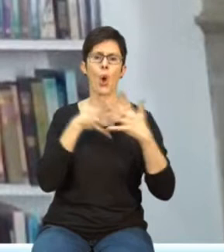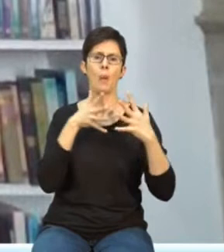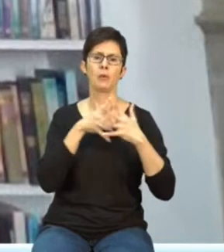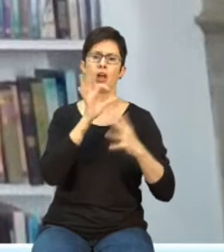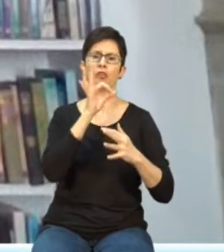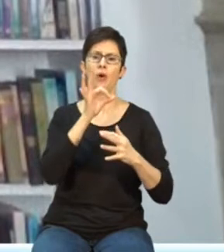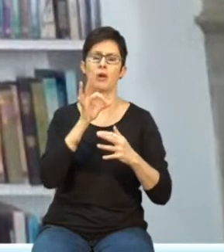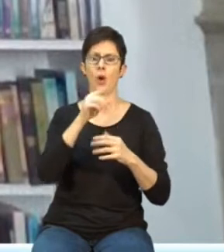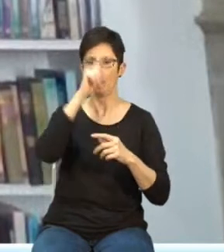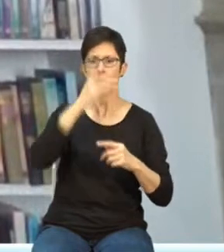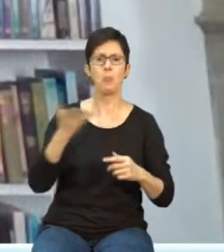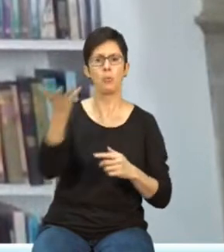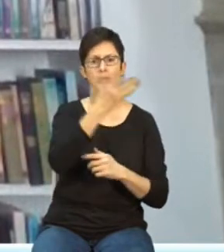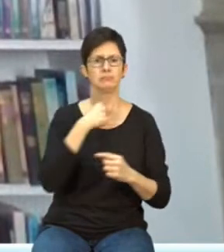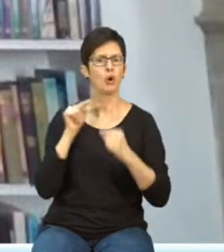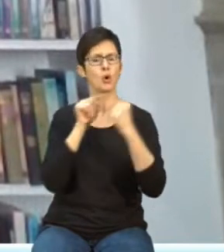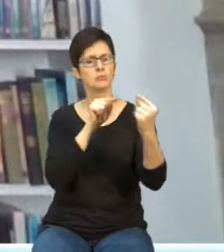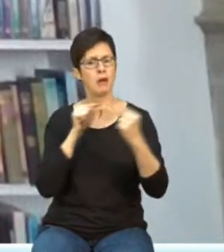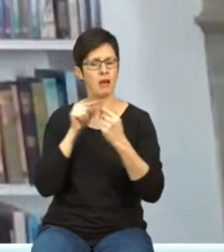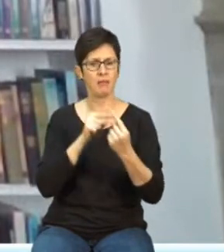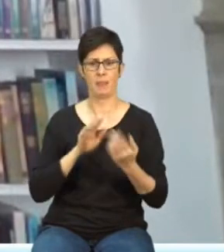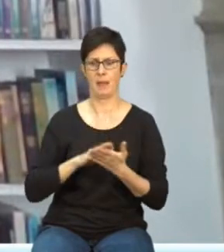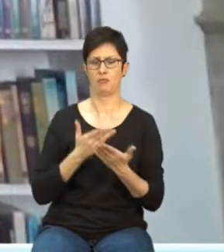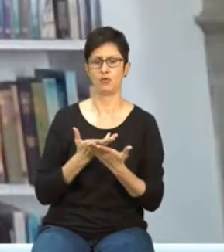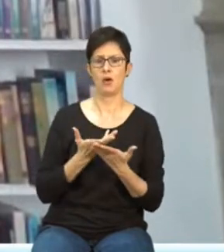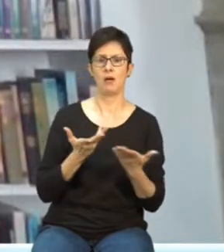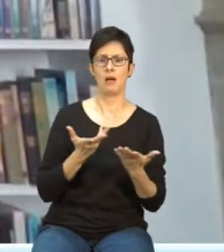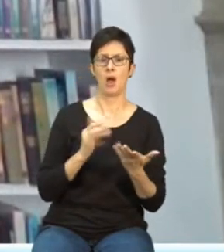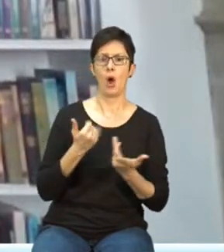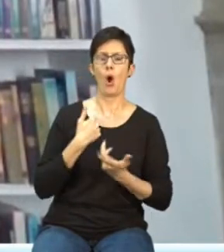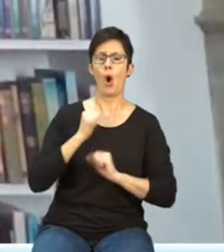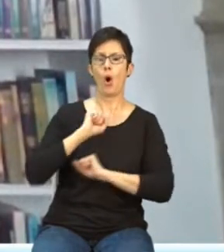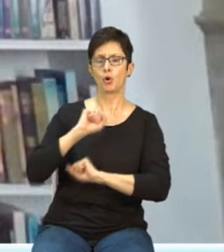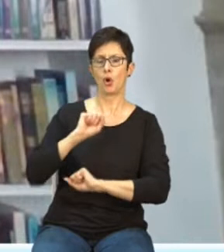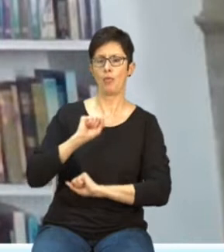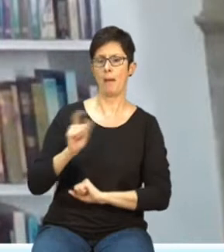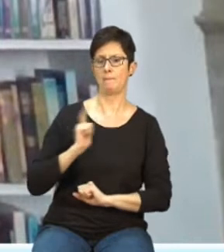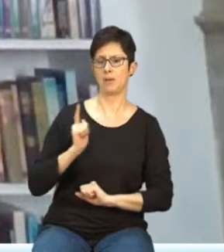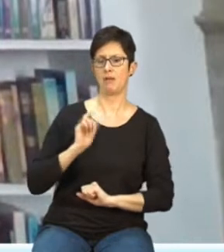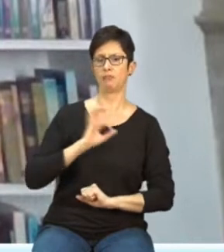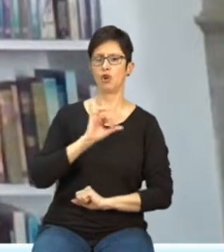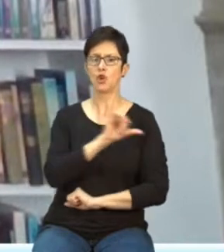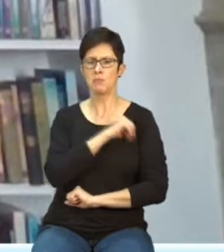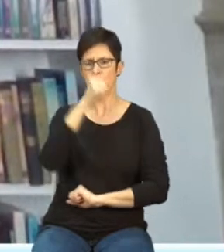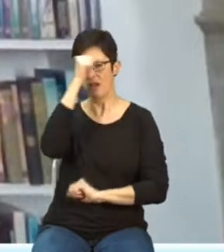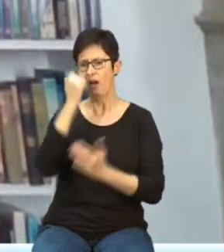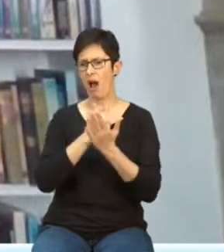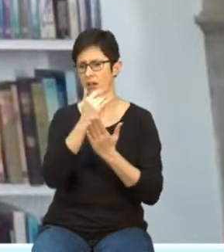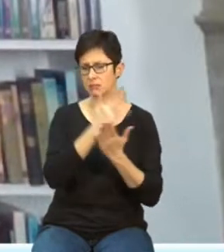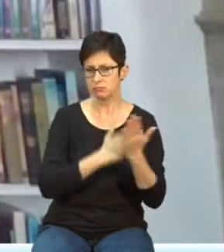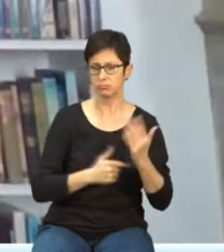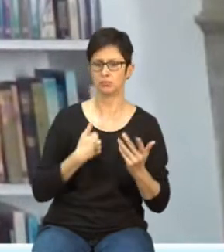musimy rozwiązać kwestie takie na przykład jak ochrona prywatności danych musimy wziąć pod uwagę kwestie